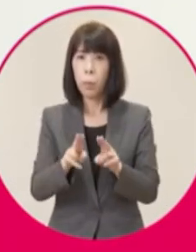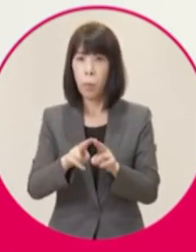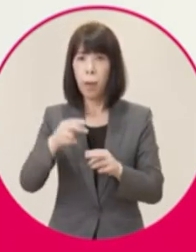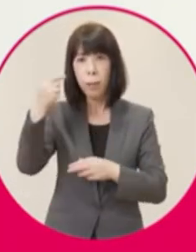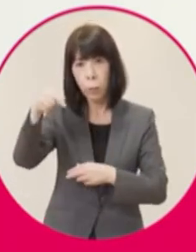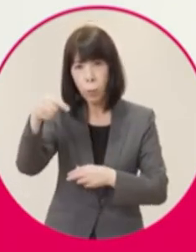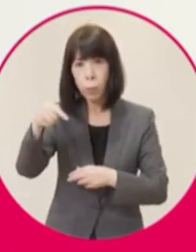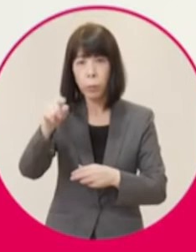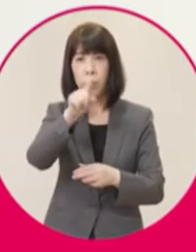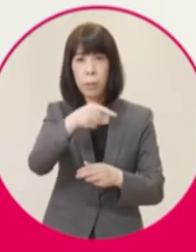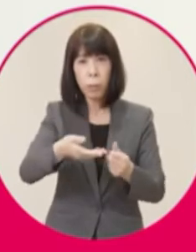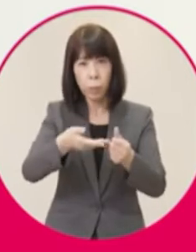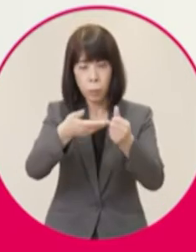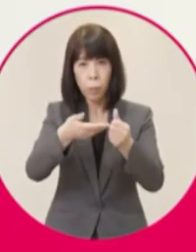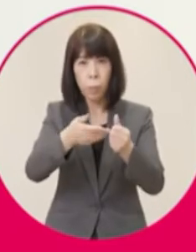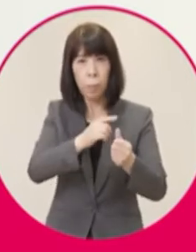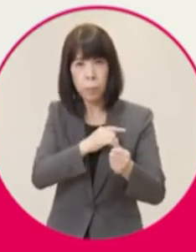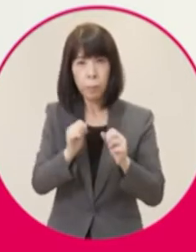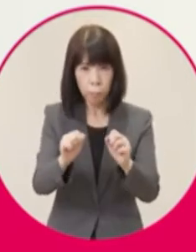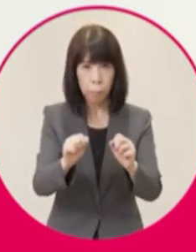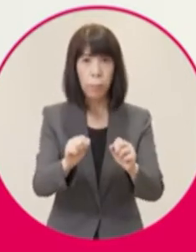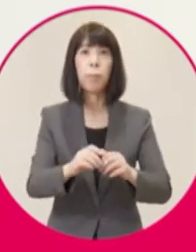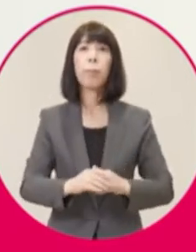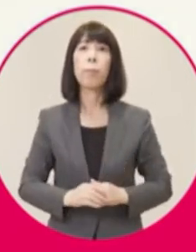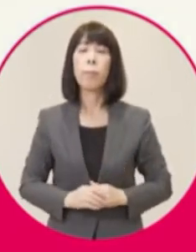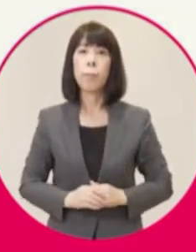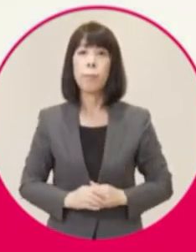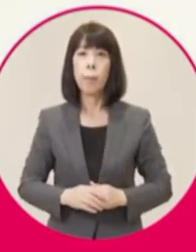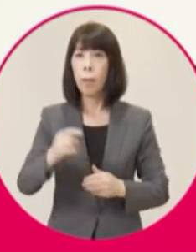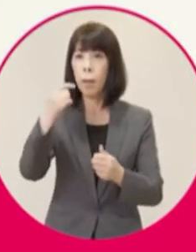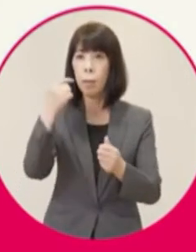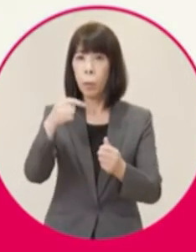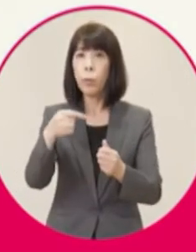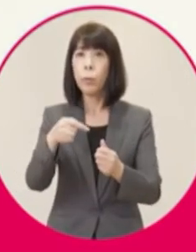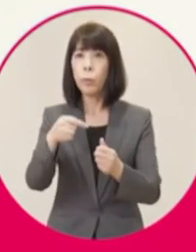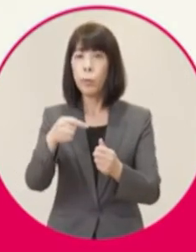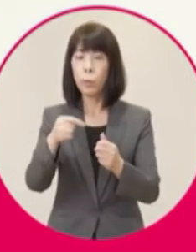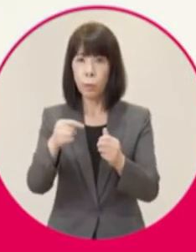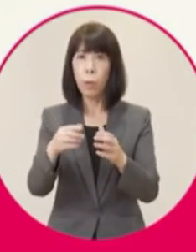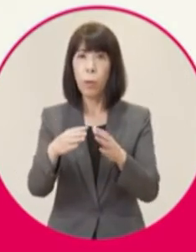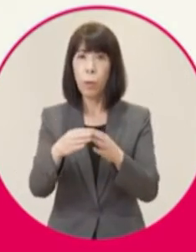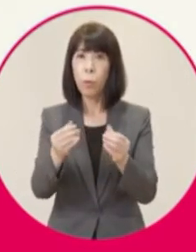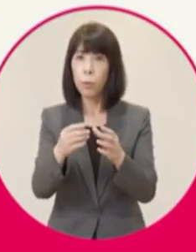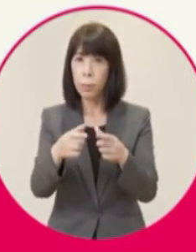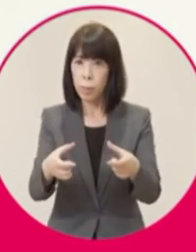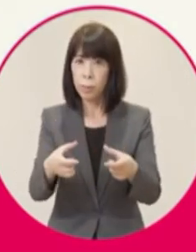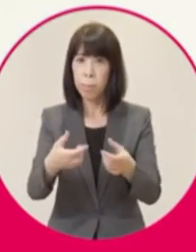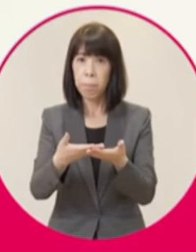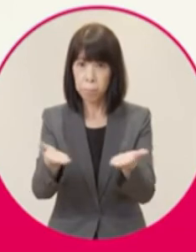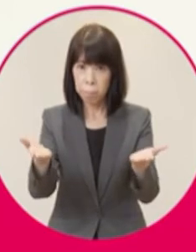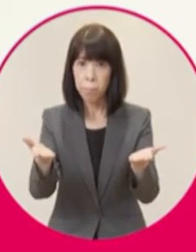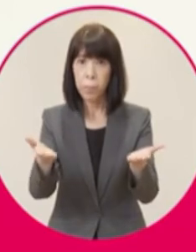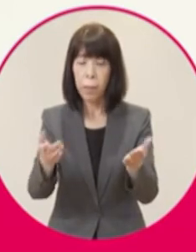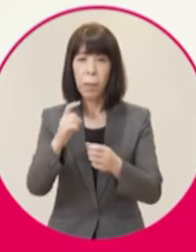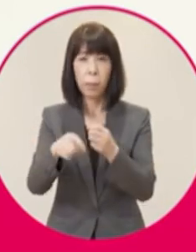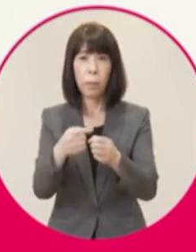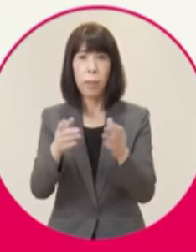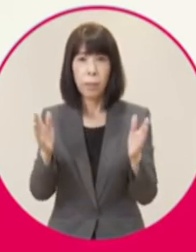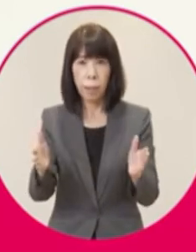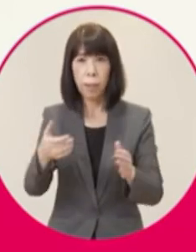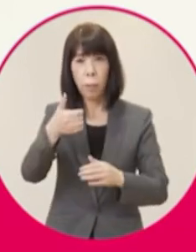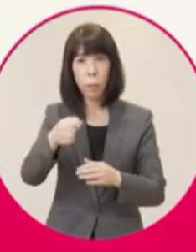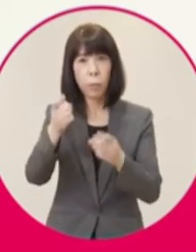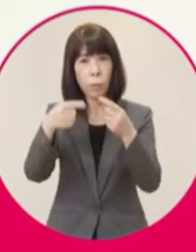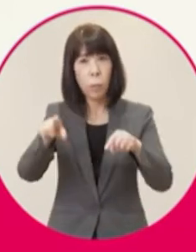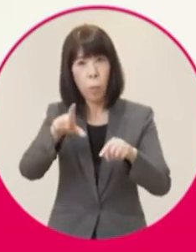育、人づくりに最優先で取り組みます。教育国債という新しい国債の発行で10年間で